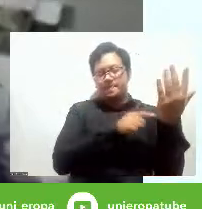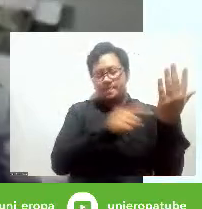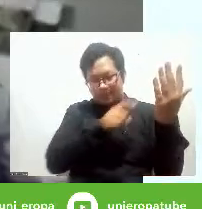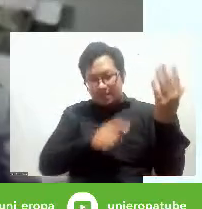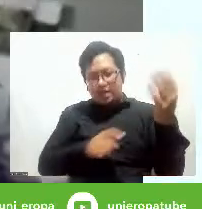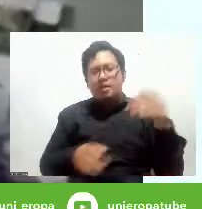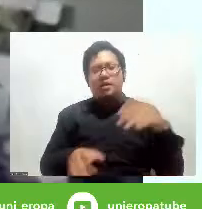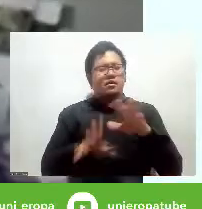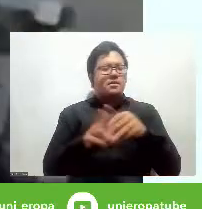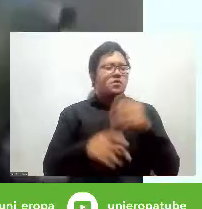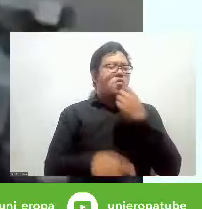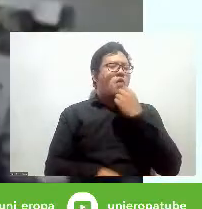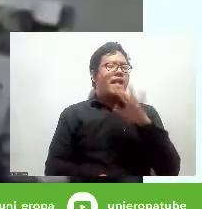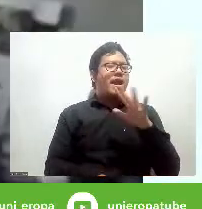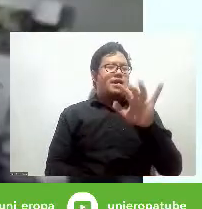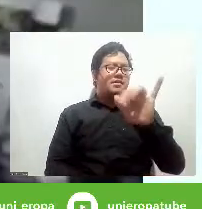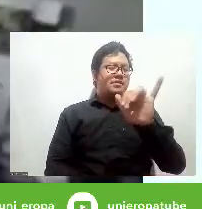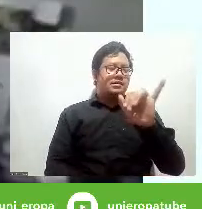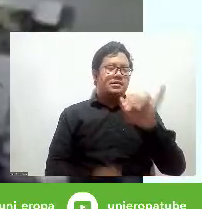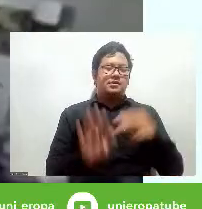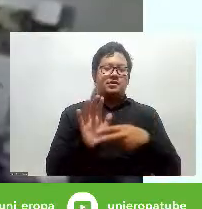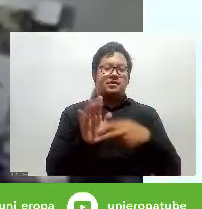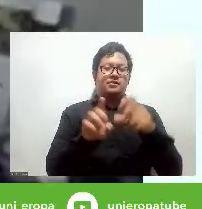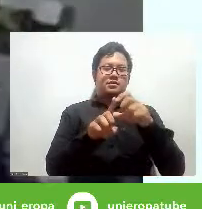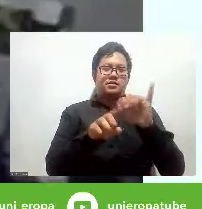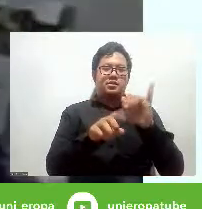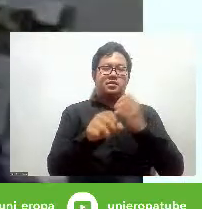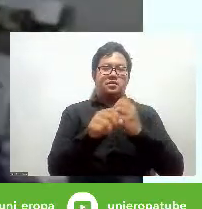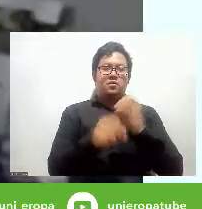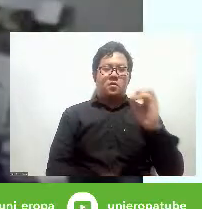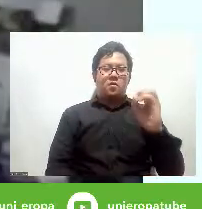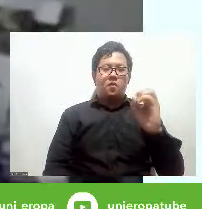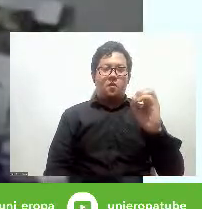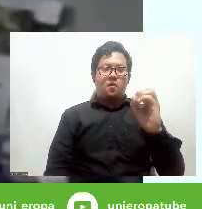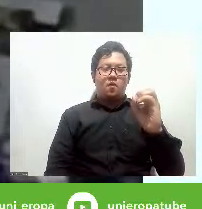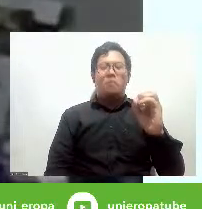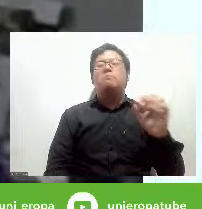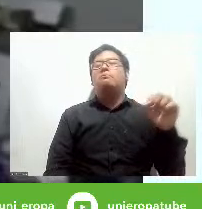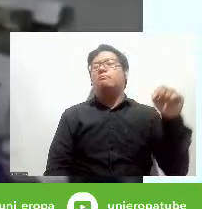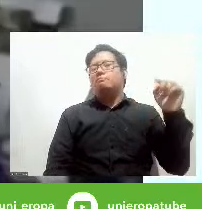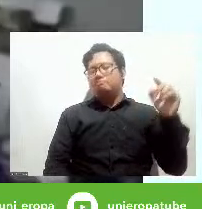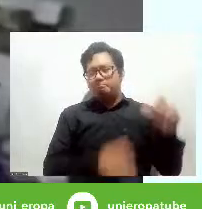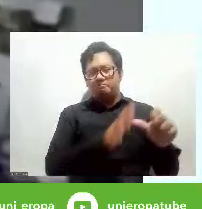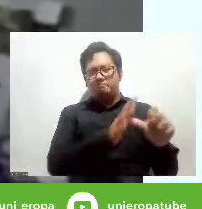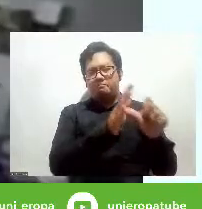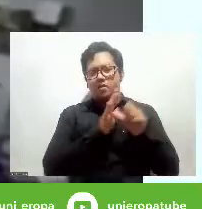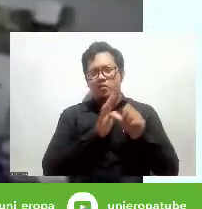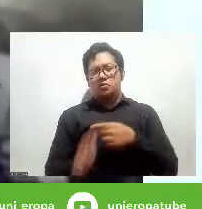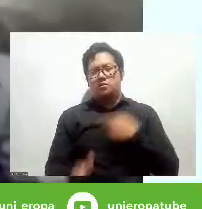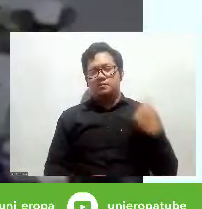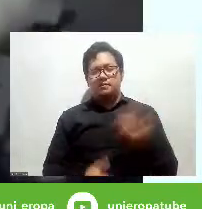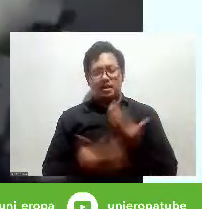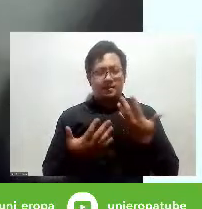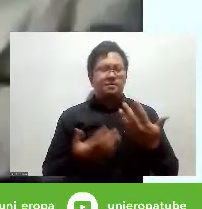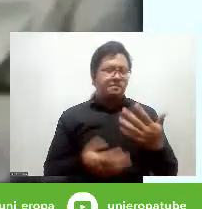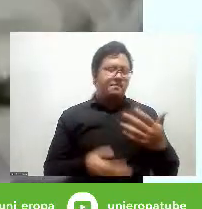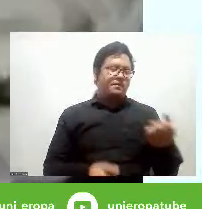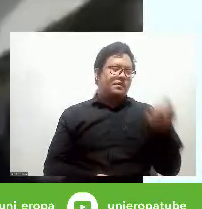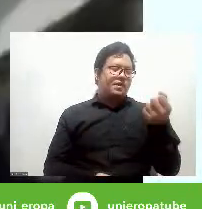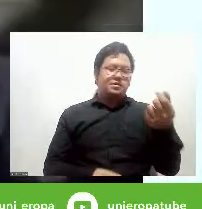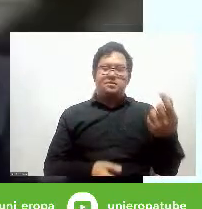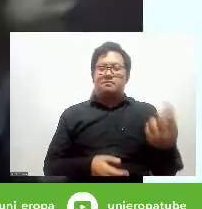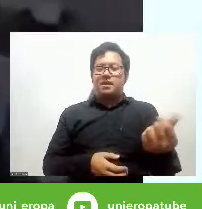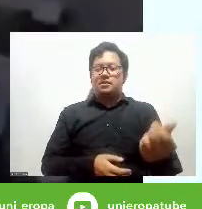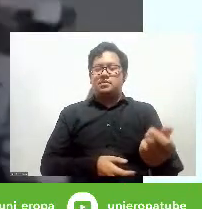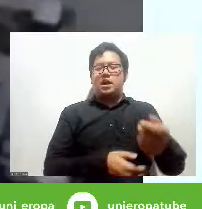dimana tas ini sangat membantu kita untuk sebagai pengganti tas belanja jika kita ke pasar